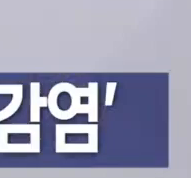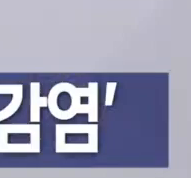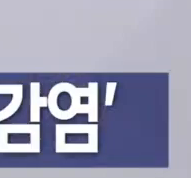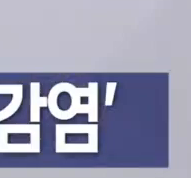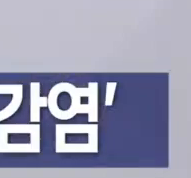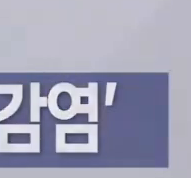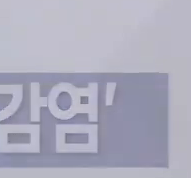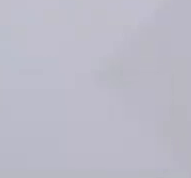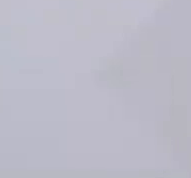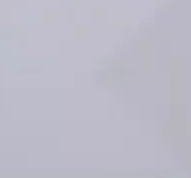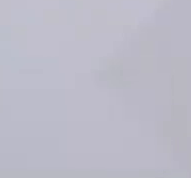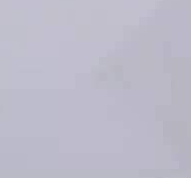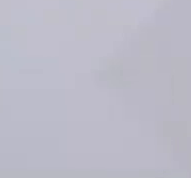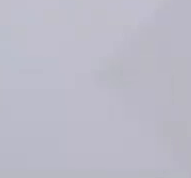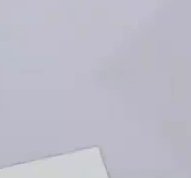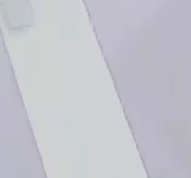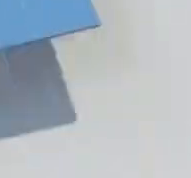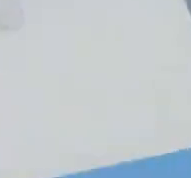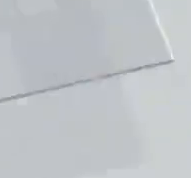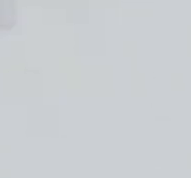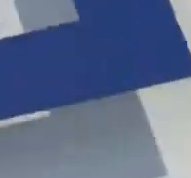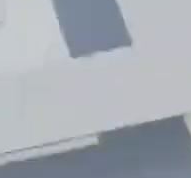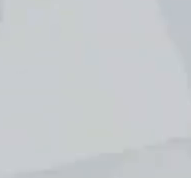경로는 오리무중입니다.